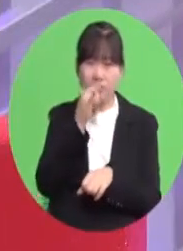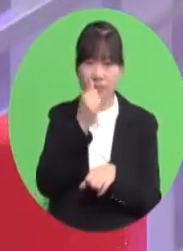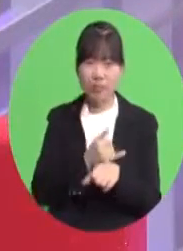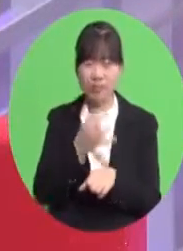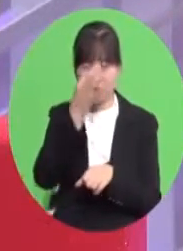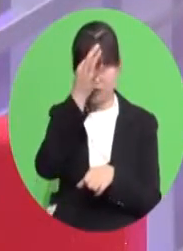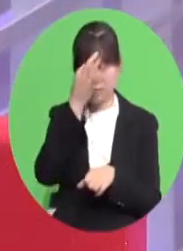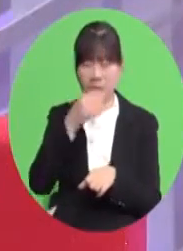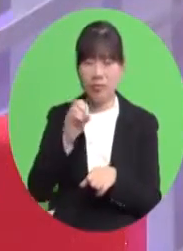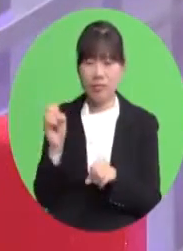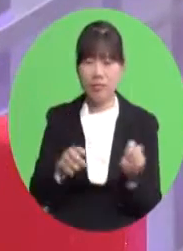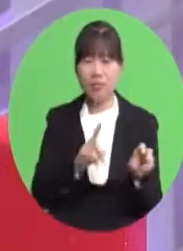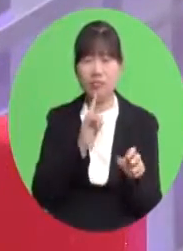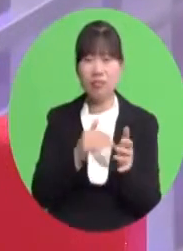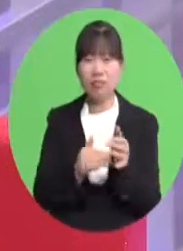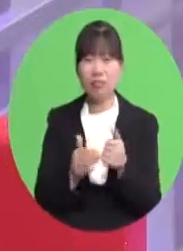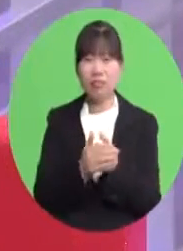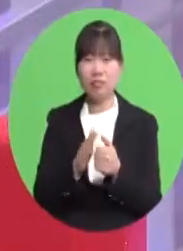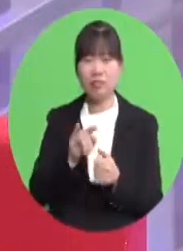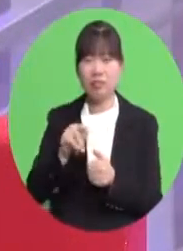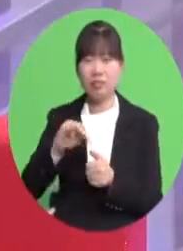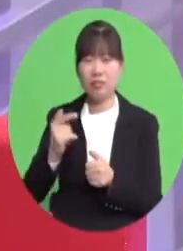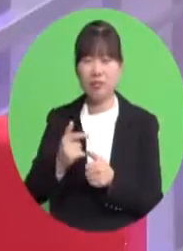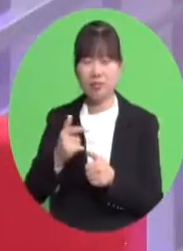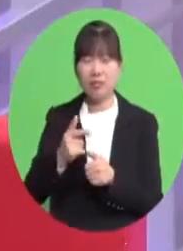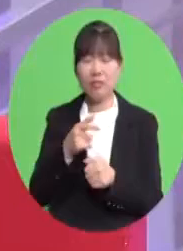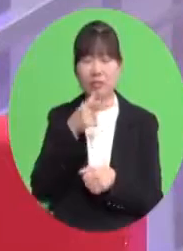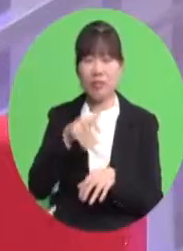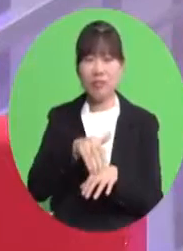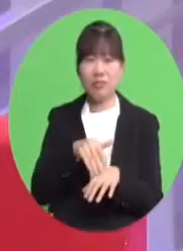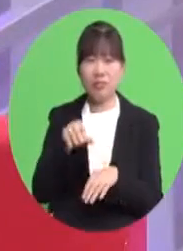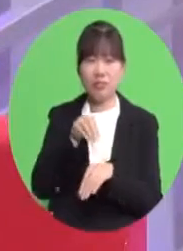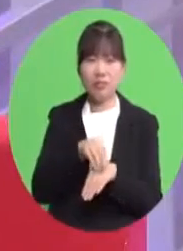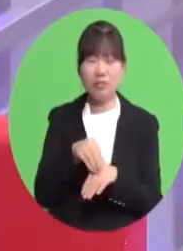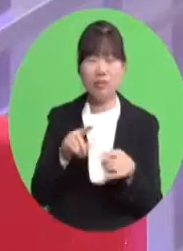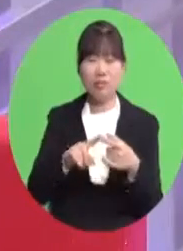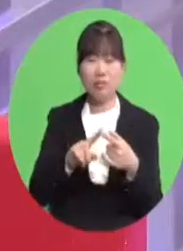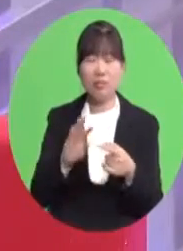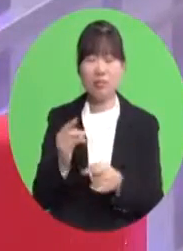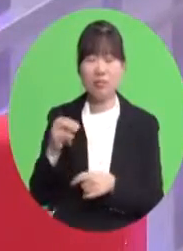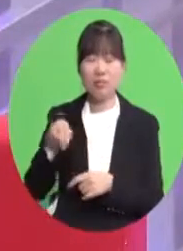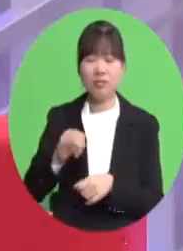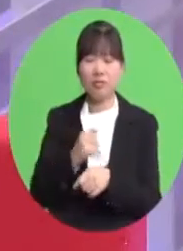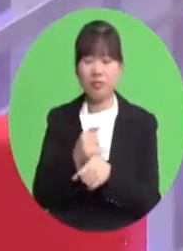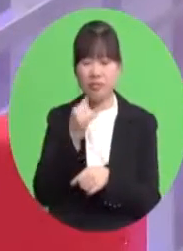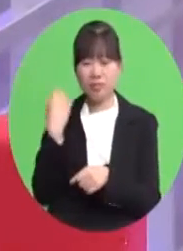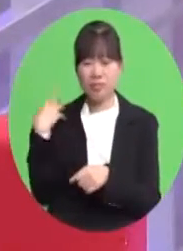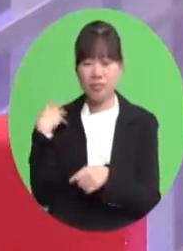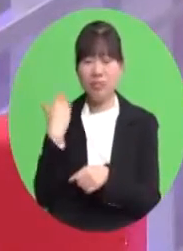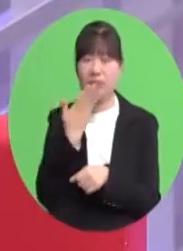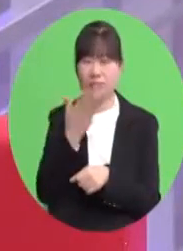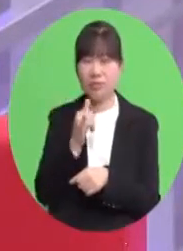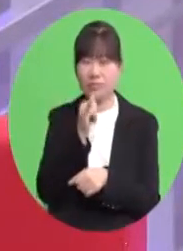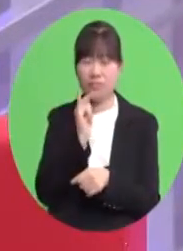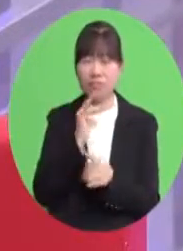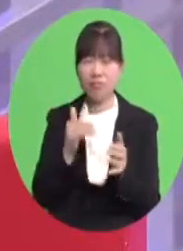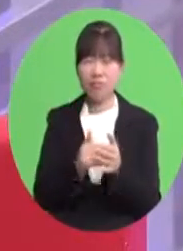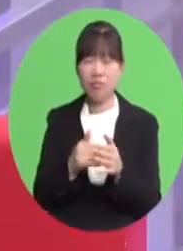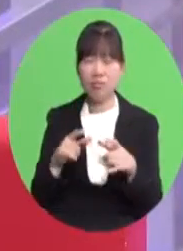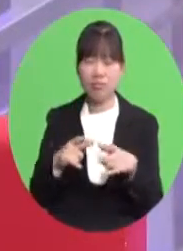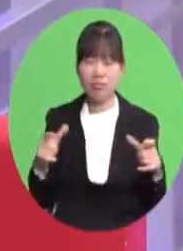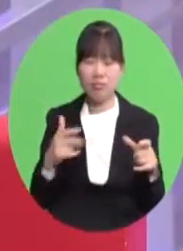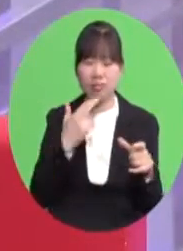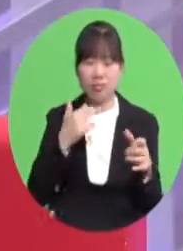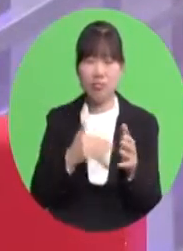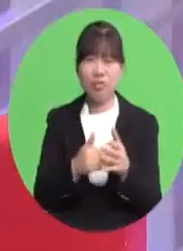기능이 소실된 상태이기 때문에 바세린 꺼즈를 올린다는 건 이제 방어막, 보습을 그쵸. 할 수 있는 그런 역할을 좀 해주는 거고요. 범위가 넓지